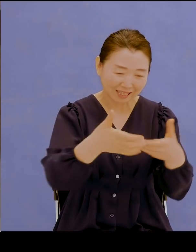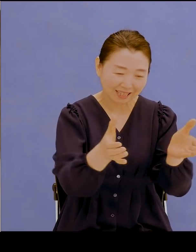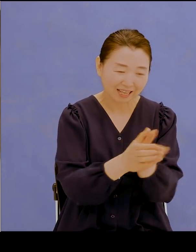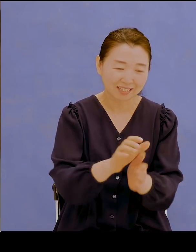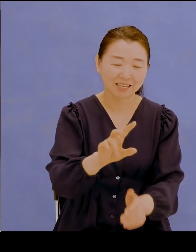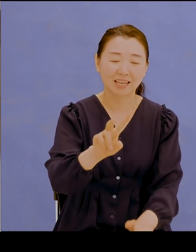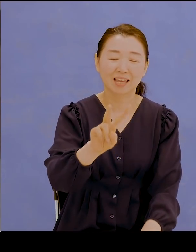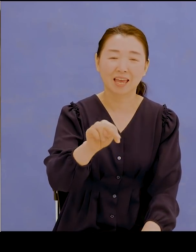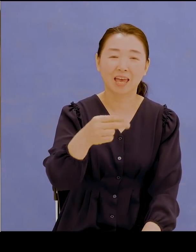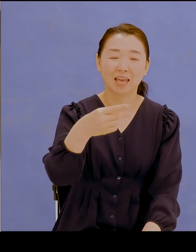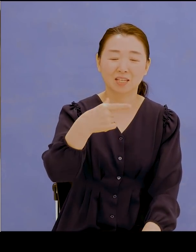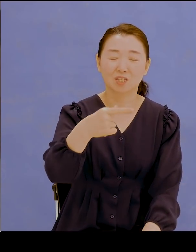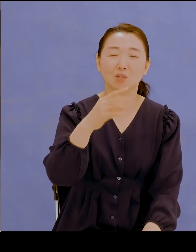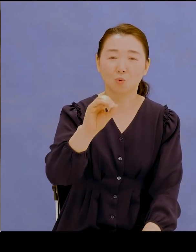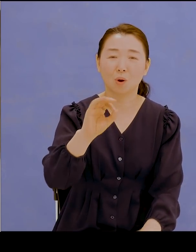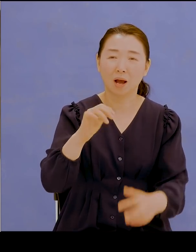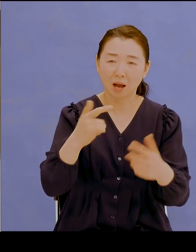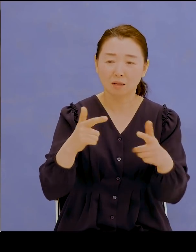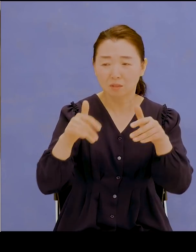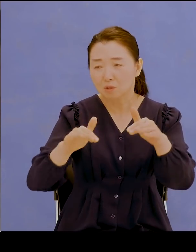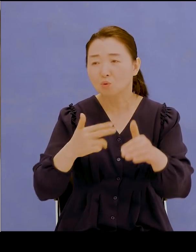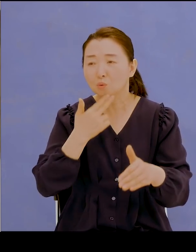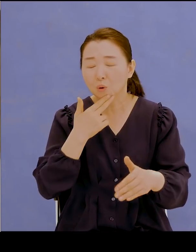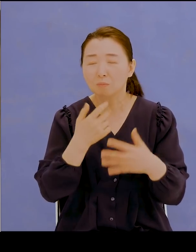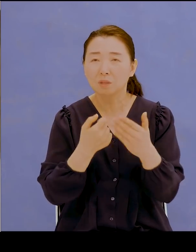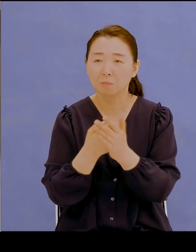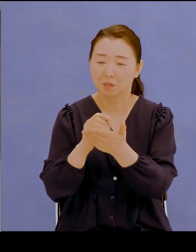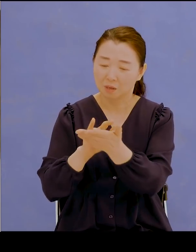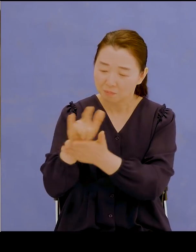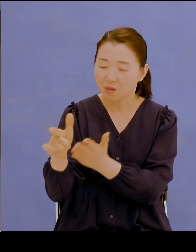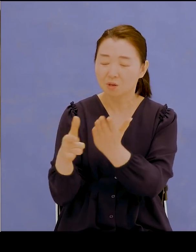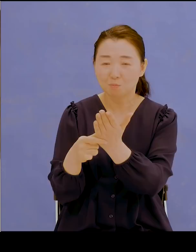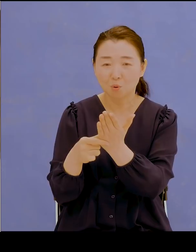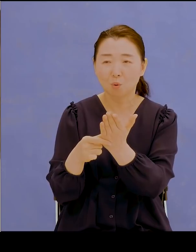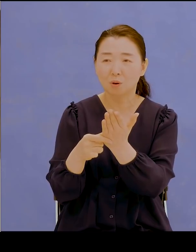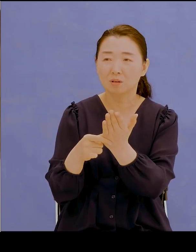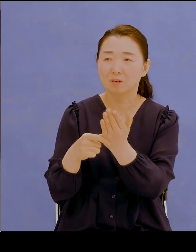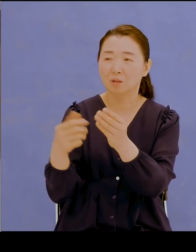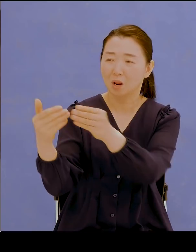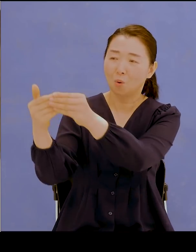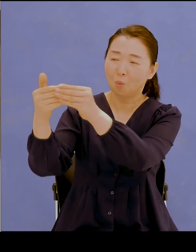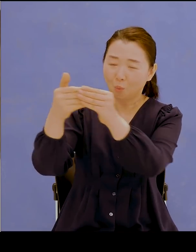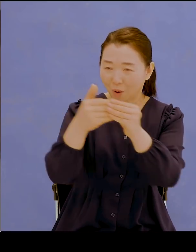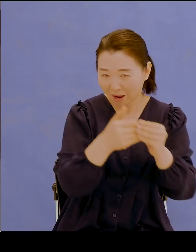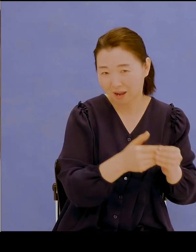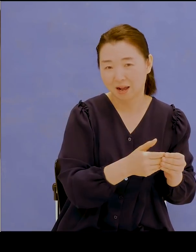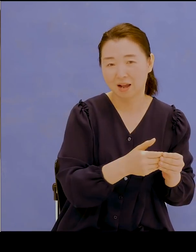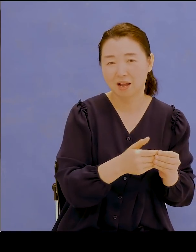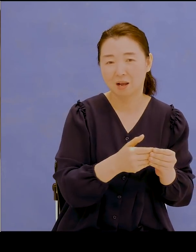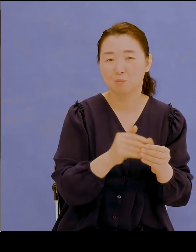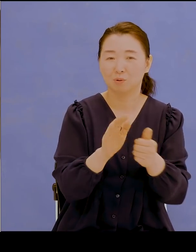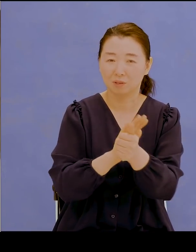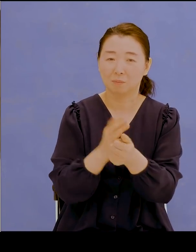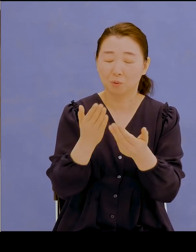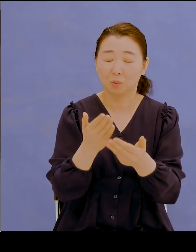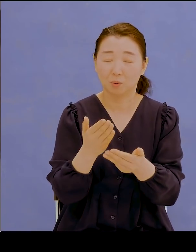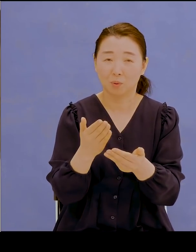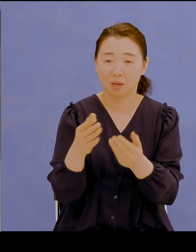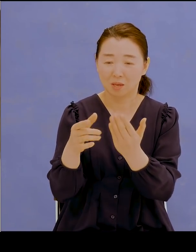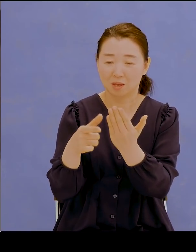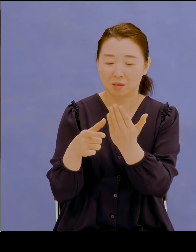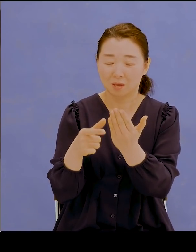그러니까는 직원이 없어요. 네네. 그러니까 하나부터 열까지 비행기표 그들 다. 오는 거 다 이렇게 해야 돼. 가장 쌀